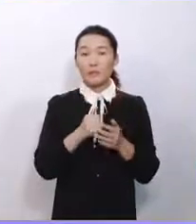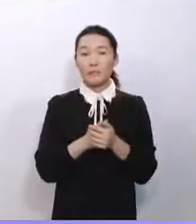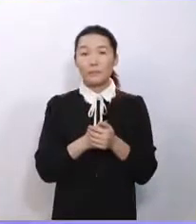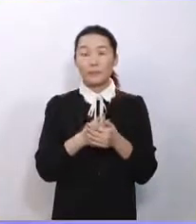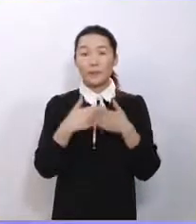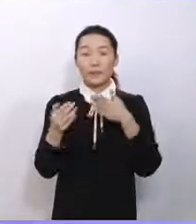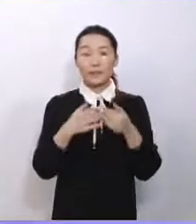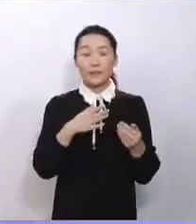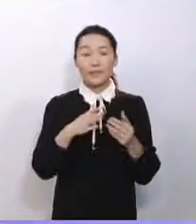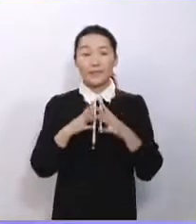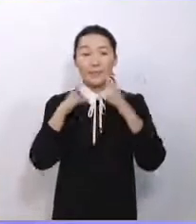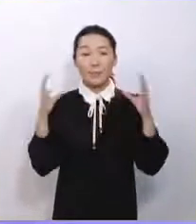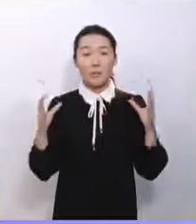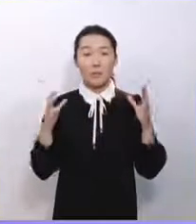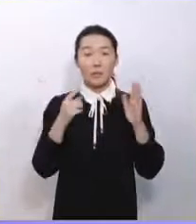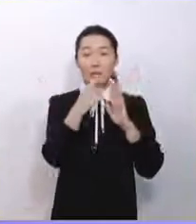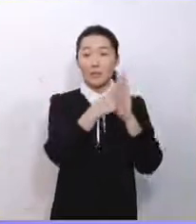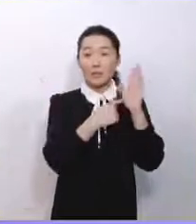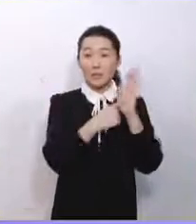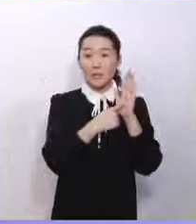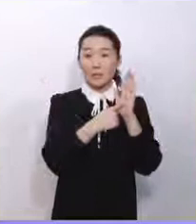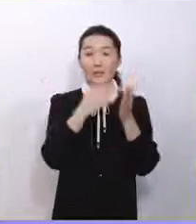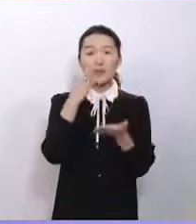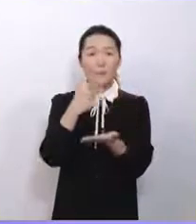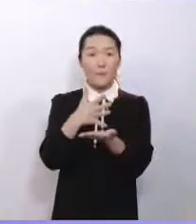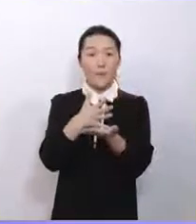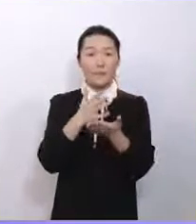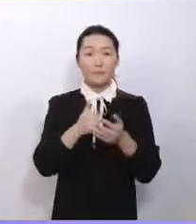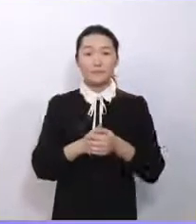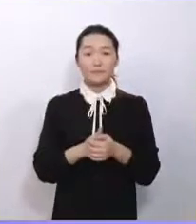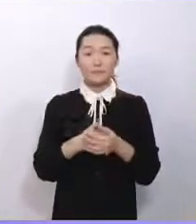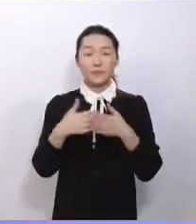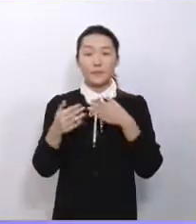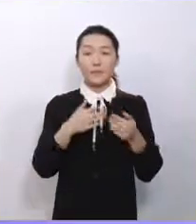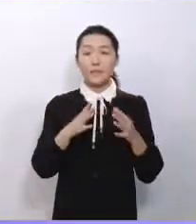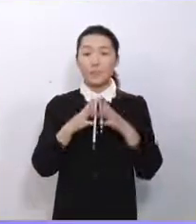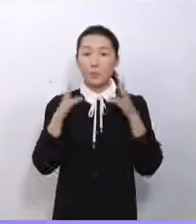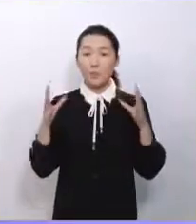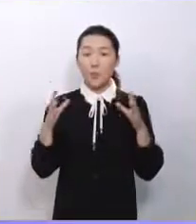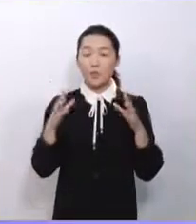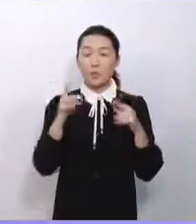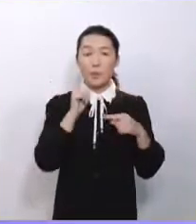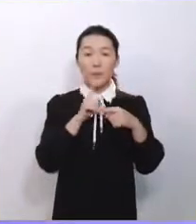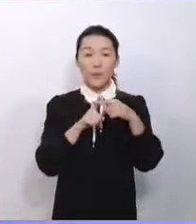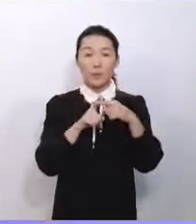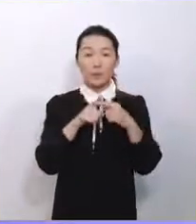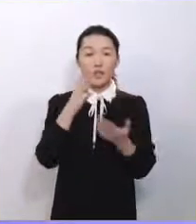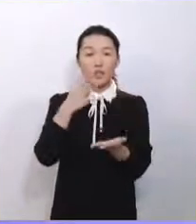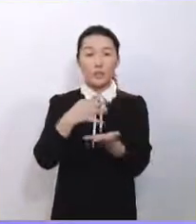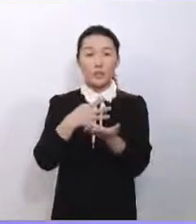Если больше восклицательных знаков, то 5. Если больше плюсов, то